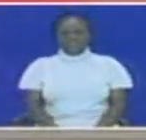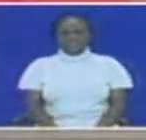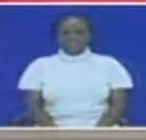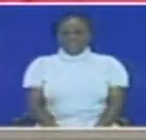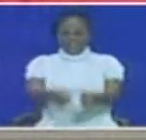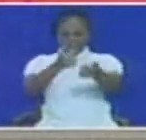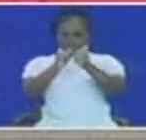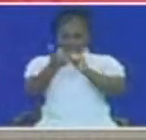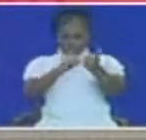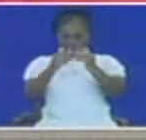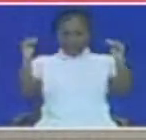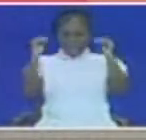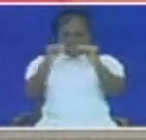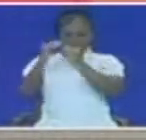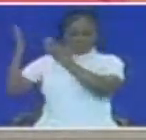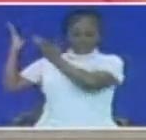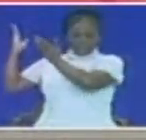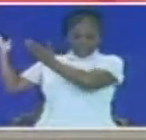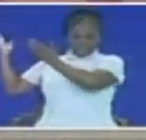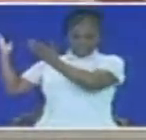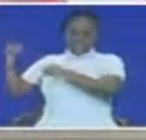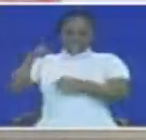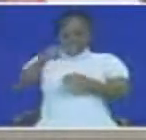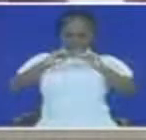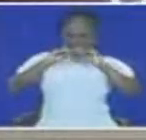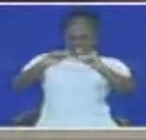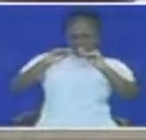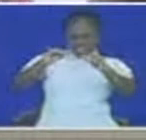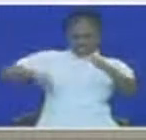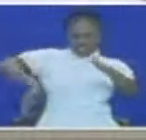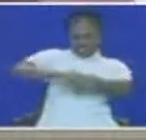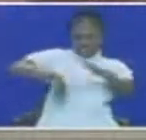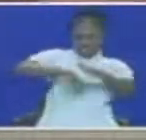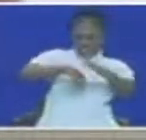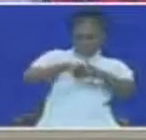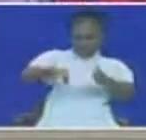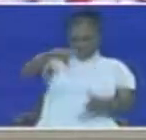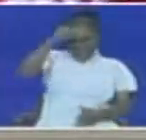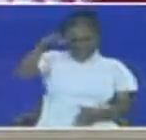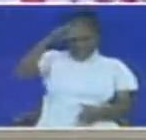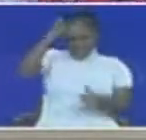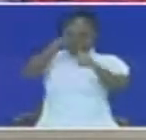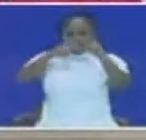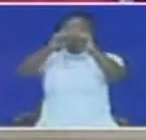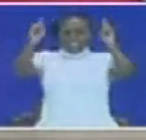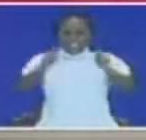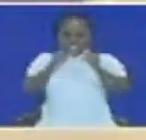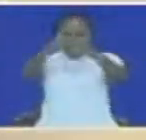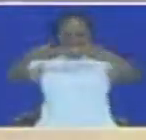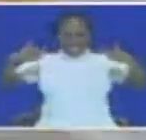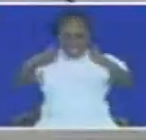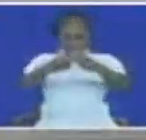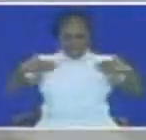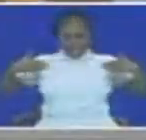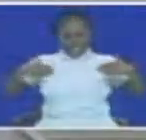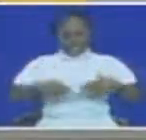Na michezoni kutana na Abdul Ghani Adan anayefunza soka baada ya kupata masomo maalum kutoka kwa klabu ya Arsenal.